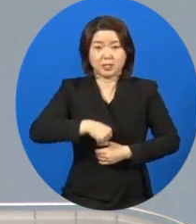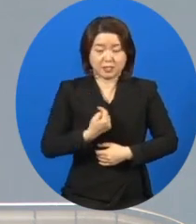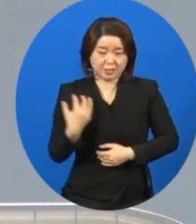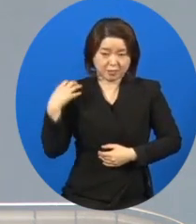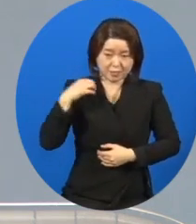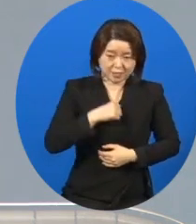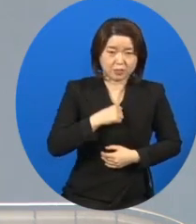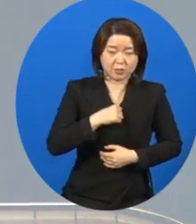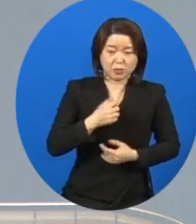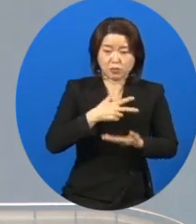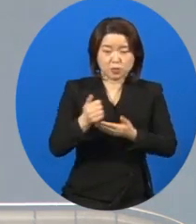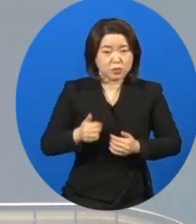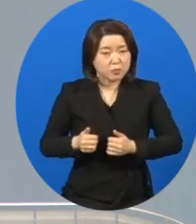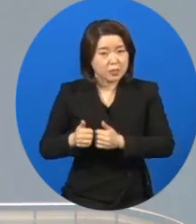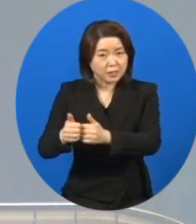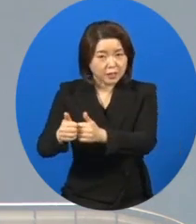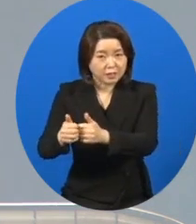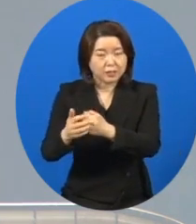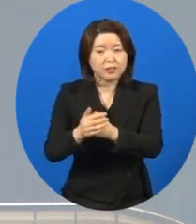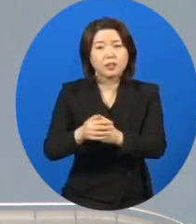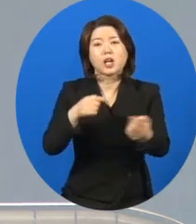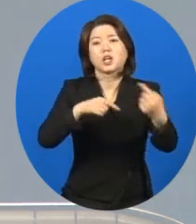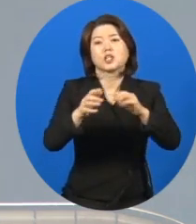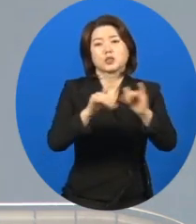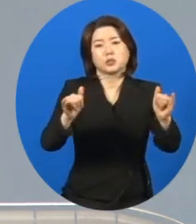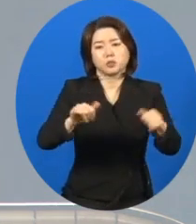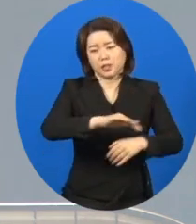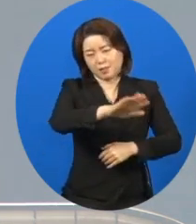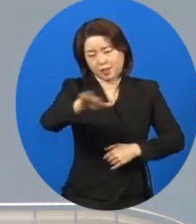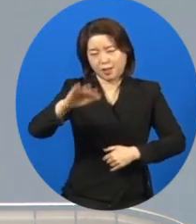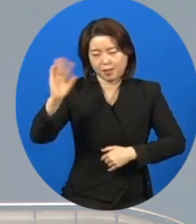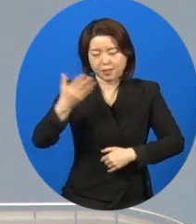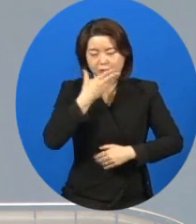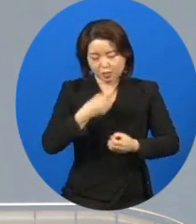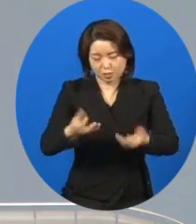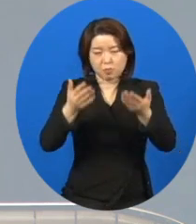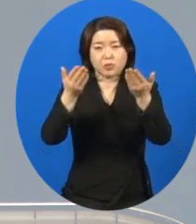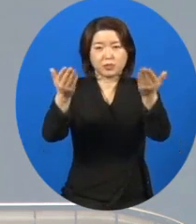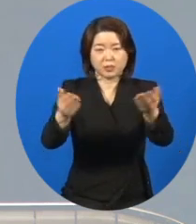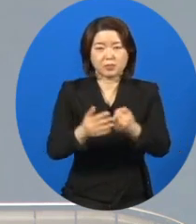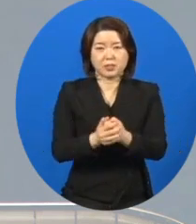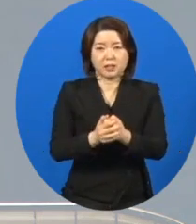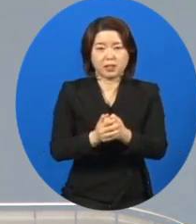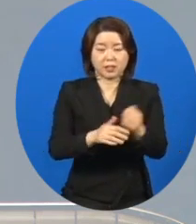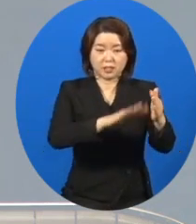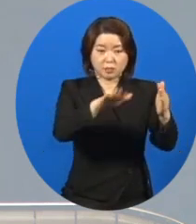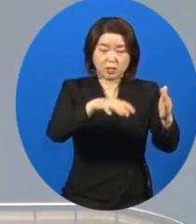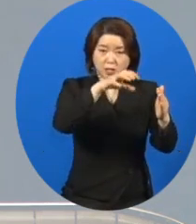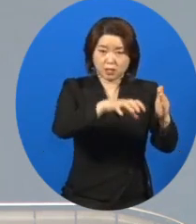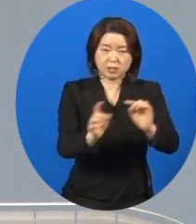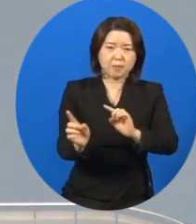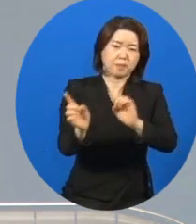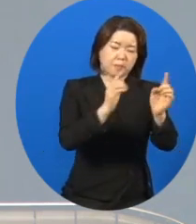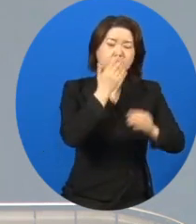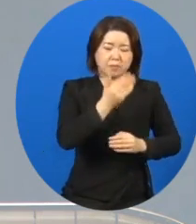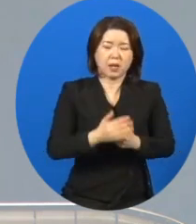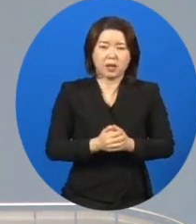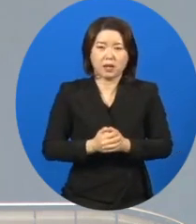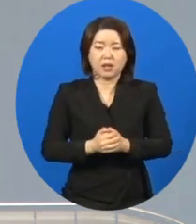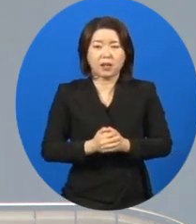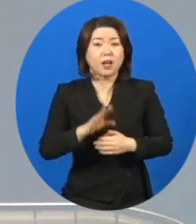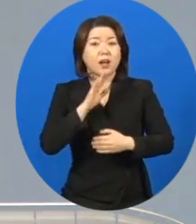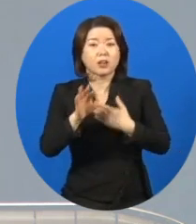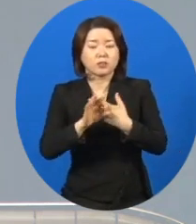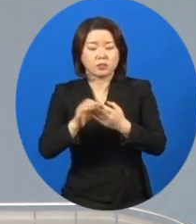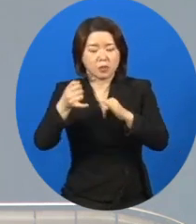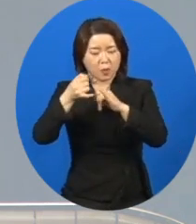따르는 그런 지도자들이 다 되시기를 축복합니다. 그러면 가정이 삽니다. 그러면